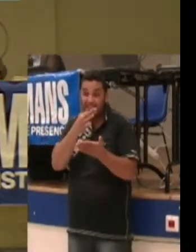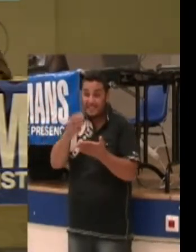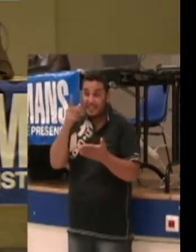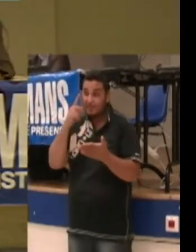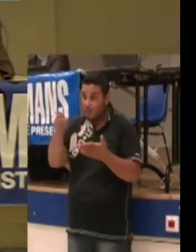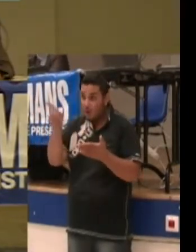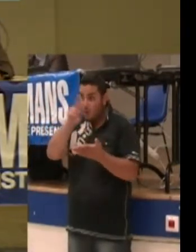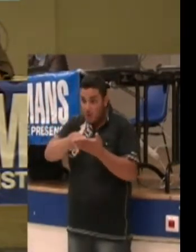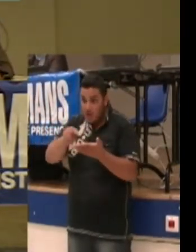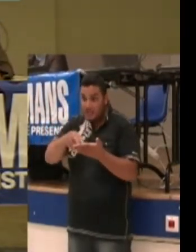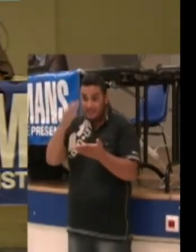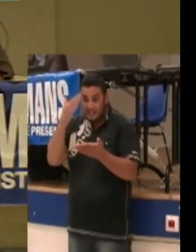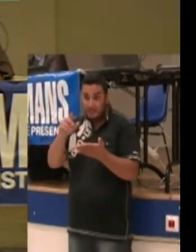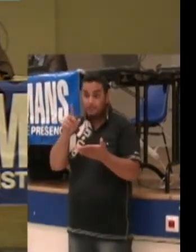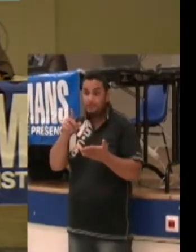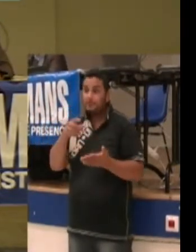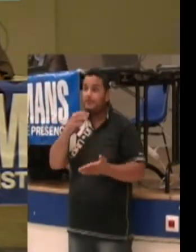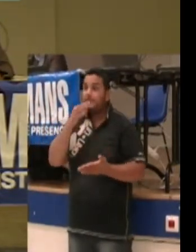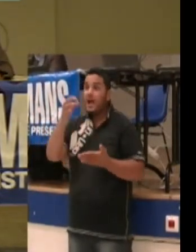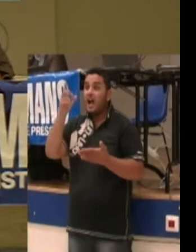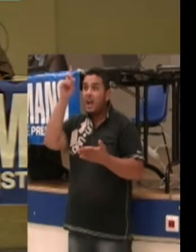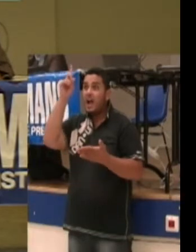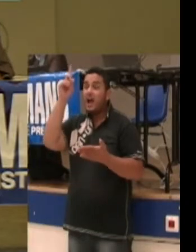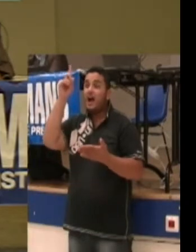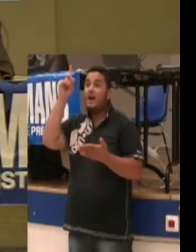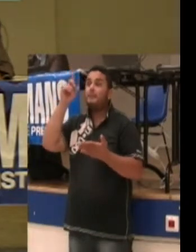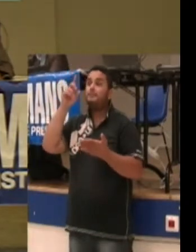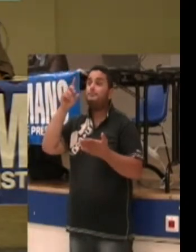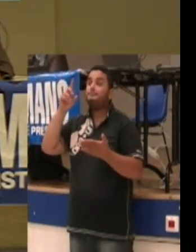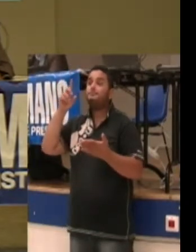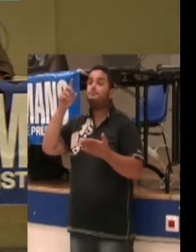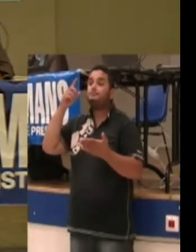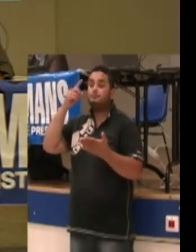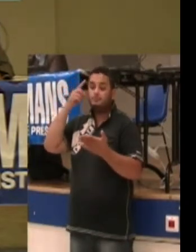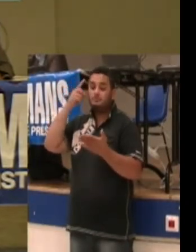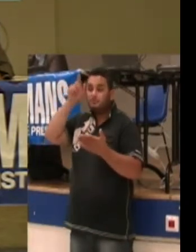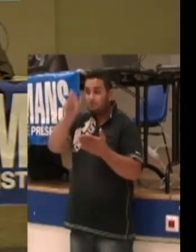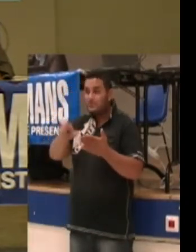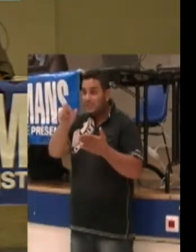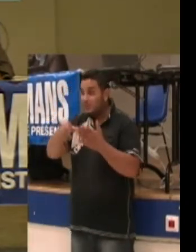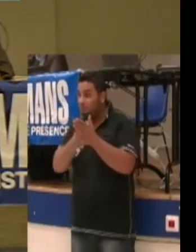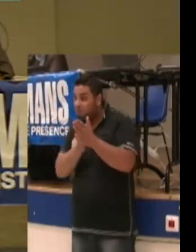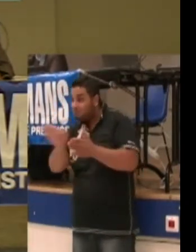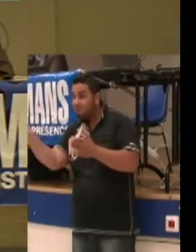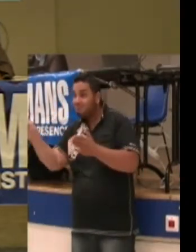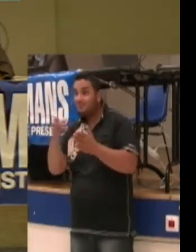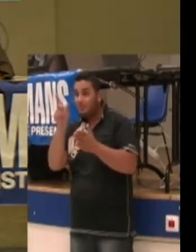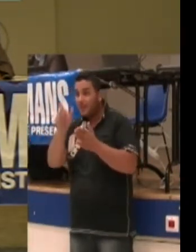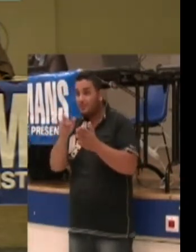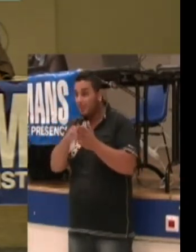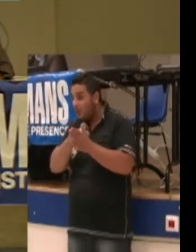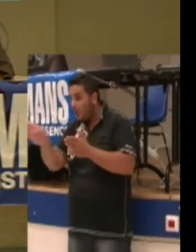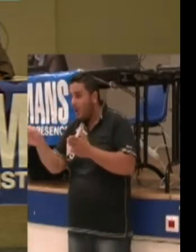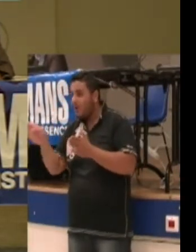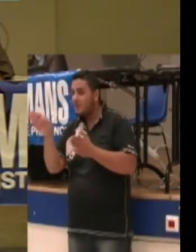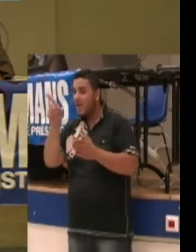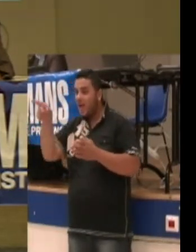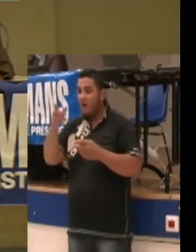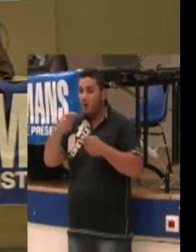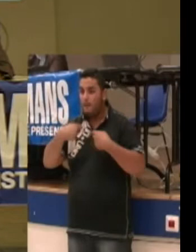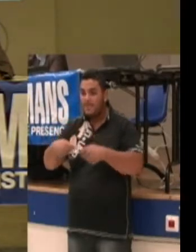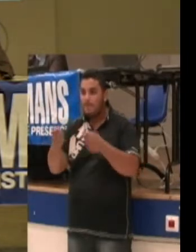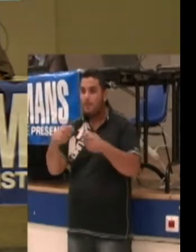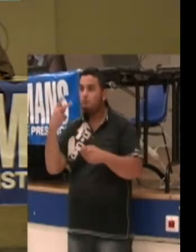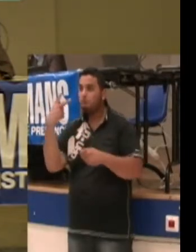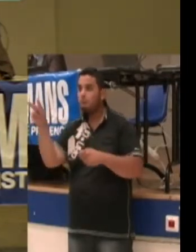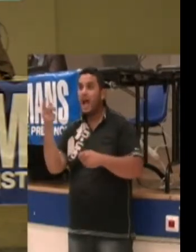« Inna alladhina kafaru yunfiquna amwalahum liyasuddu an sabilillah. Fasayunfiquna thumma takunu alayhim hasra thumma